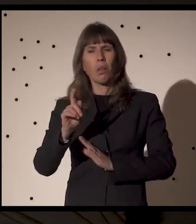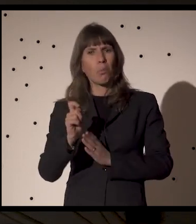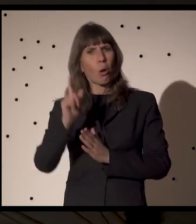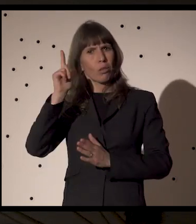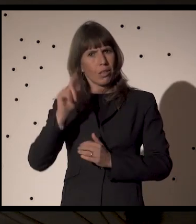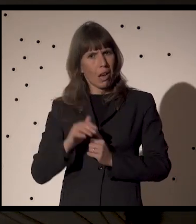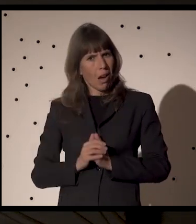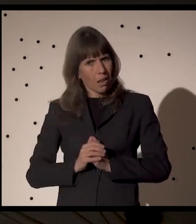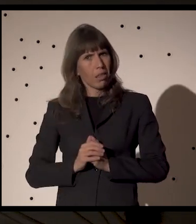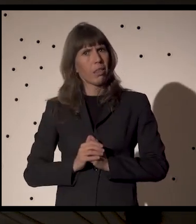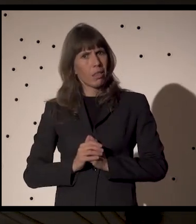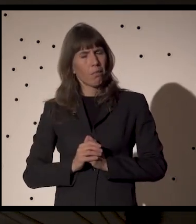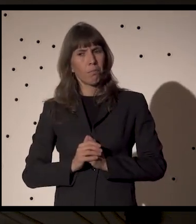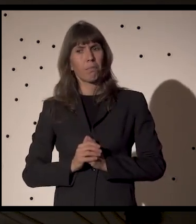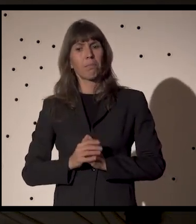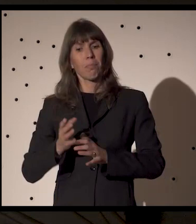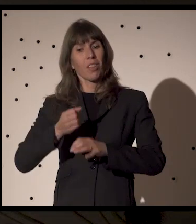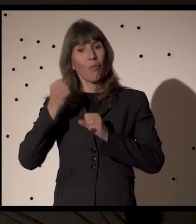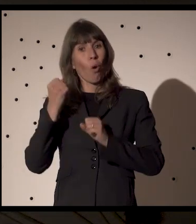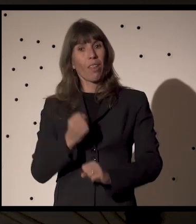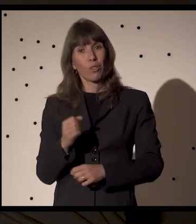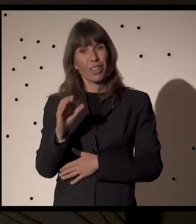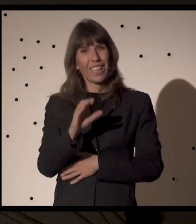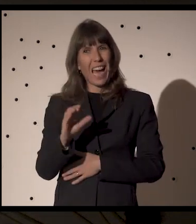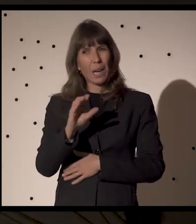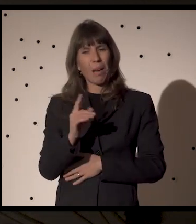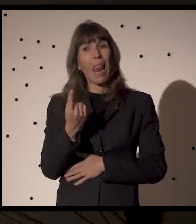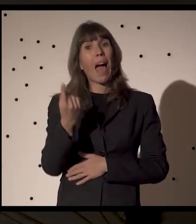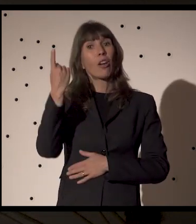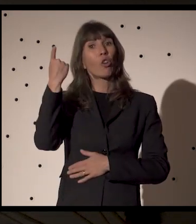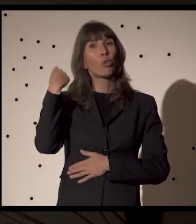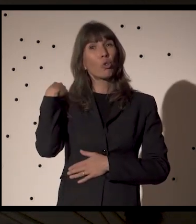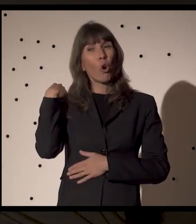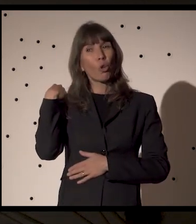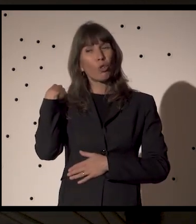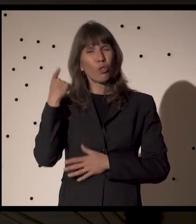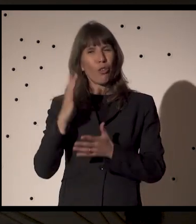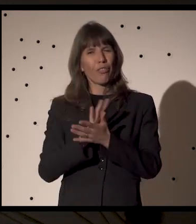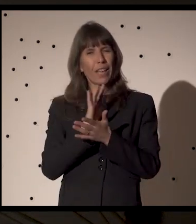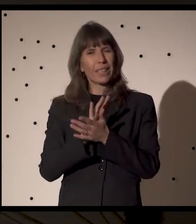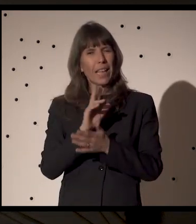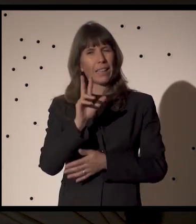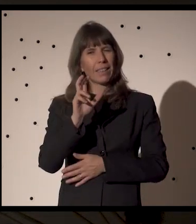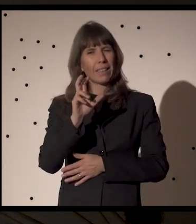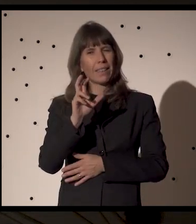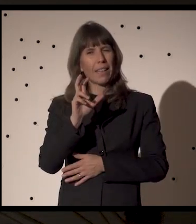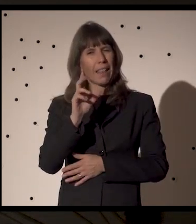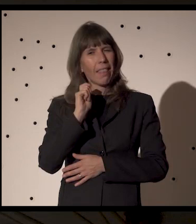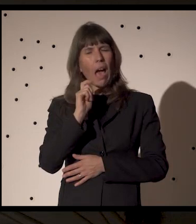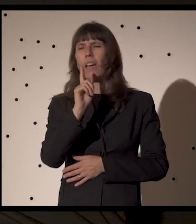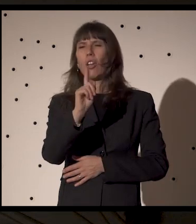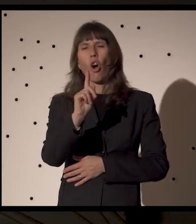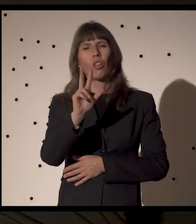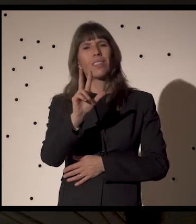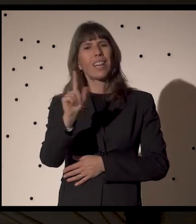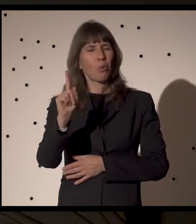fondazione Cariplo ha anche deciso l'anno scorso quando ha celebrato i suoi 30 totale di 31 anni lunedì dalla nascita